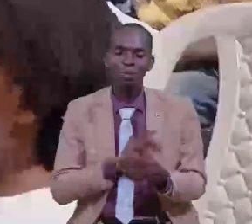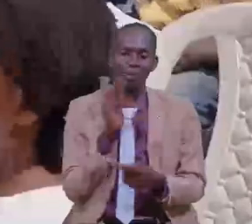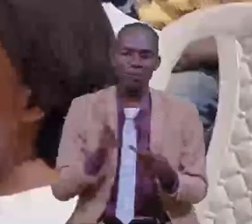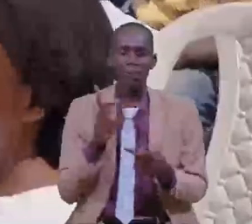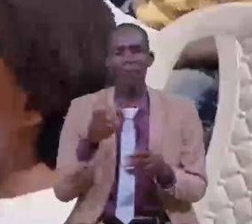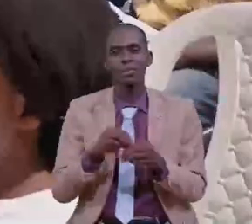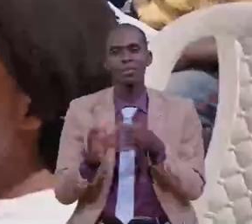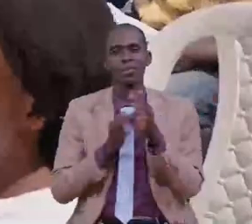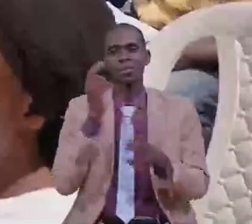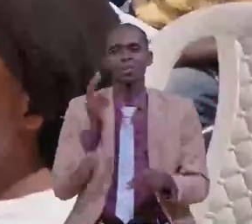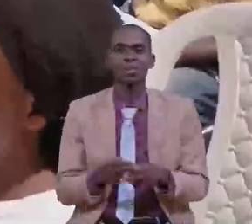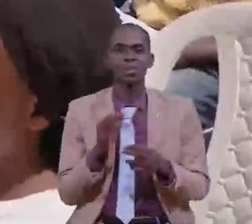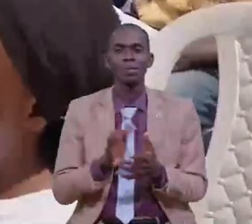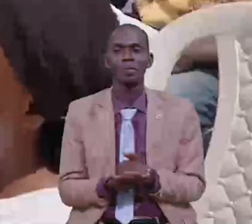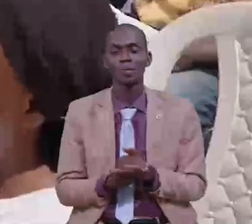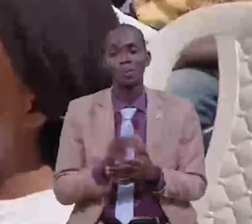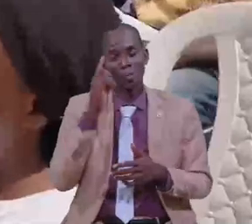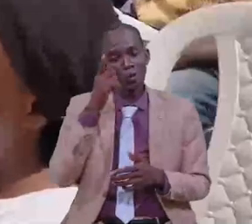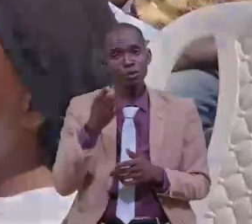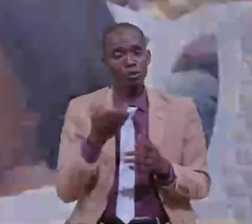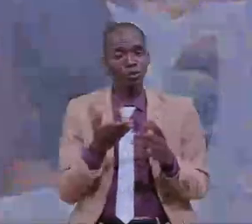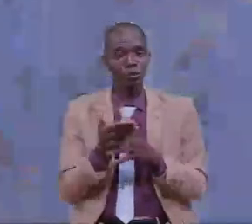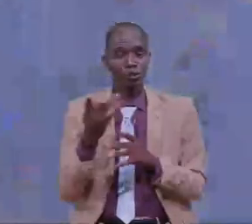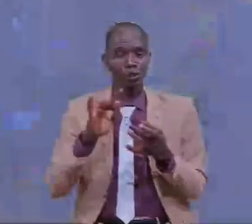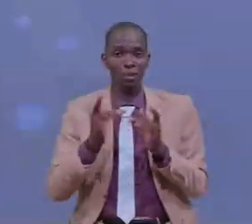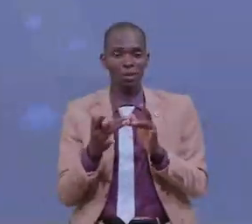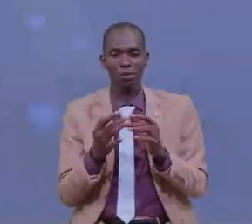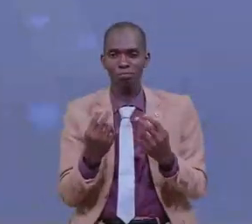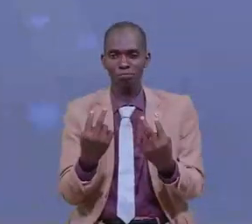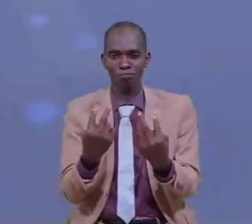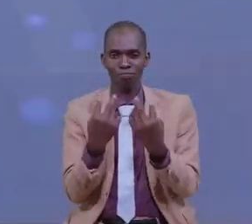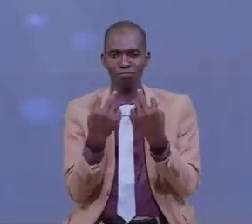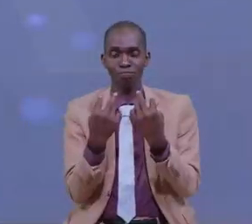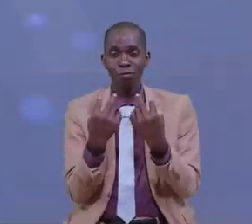ce sera fait au nom de Jésus. En ligne, regardez-moi ici.